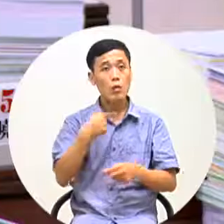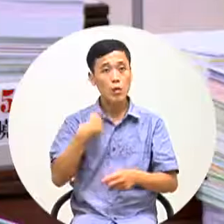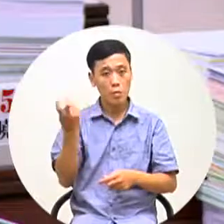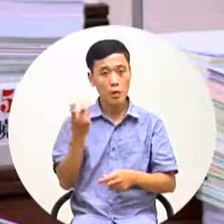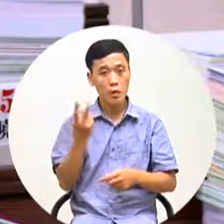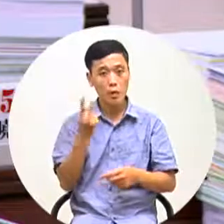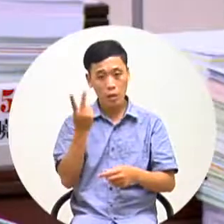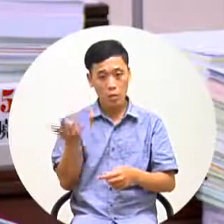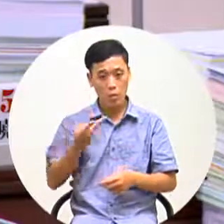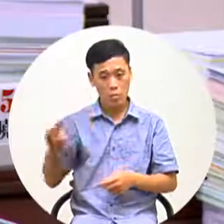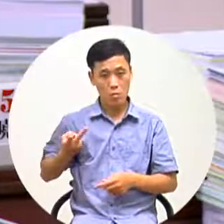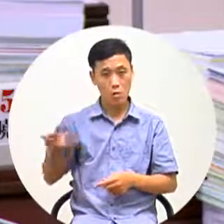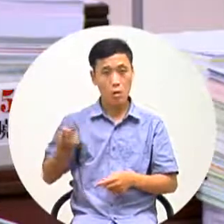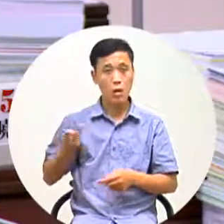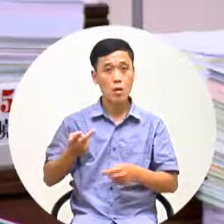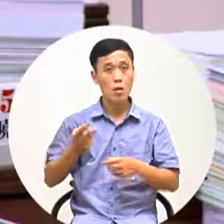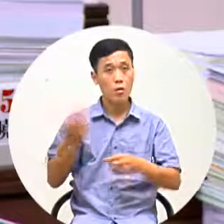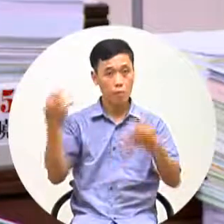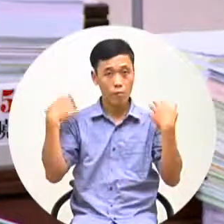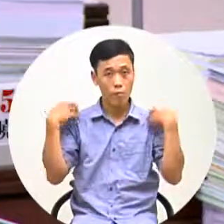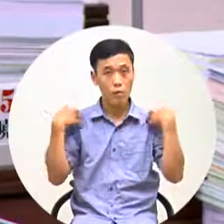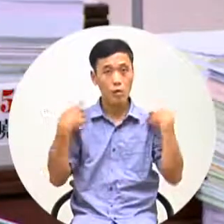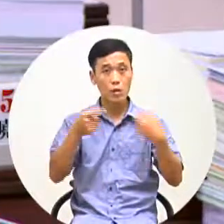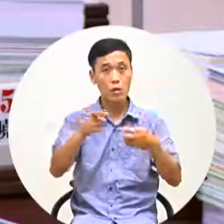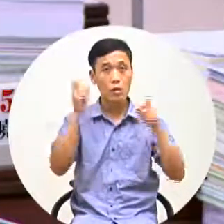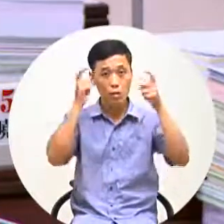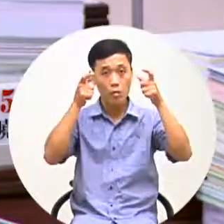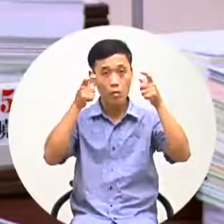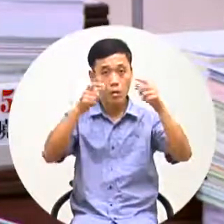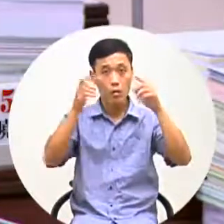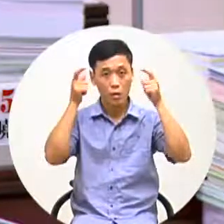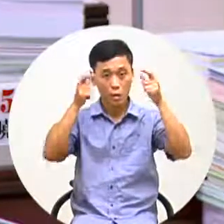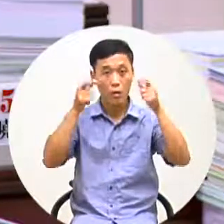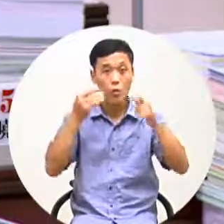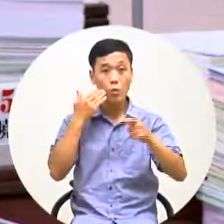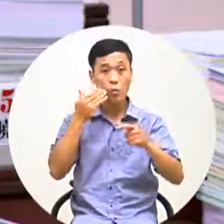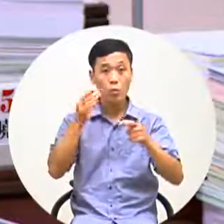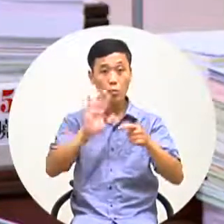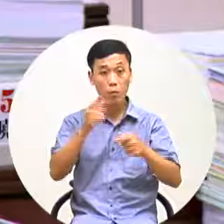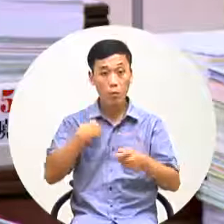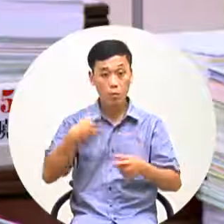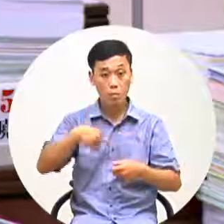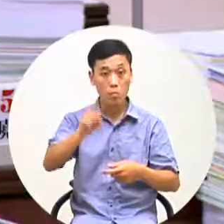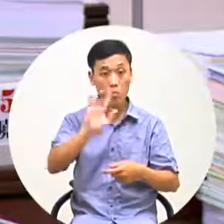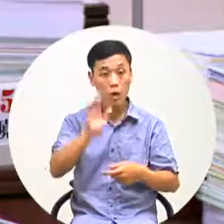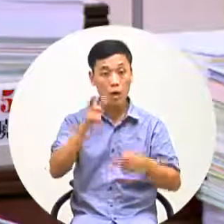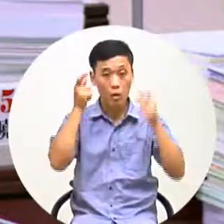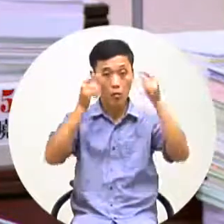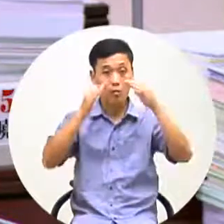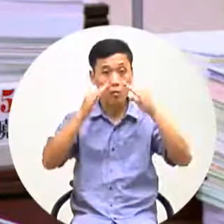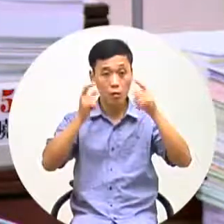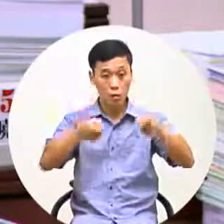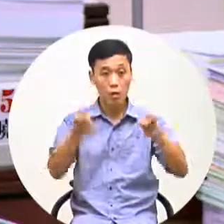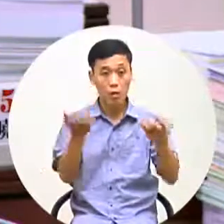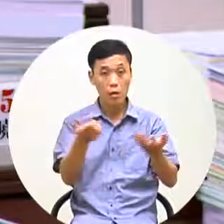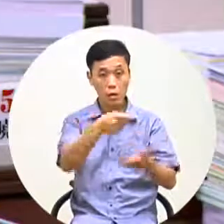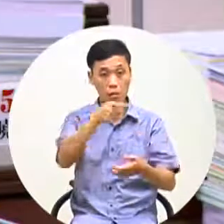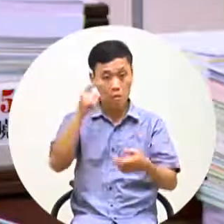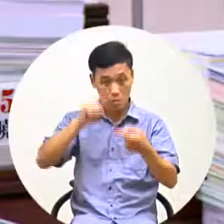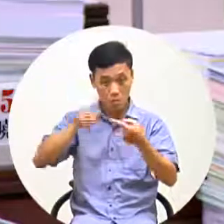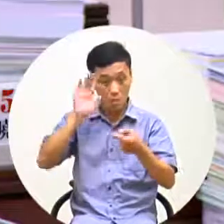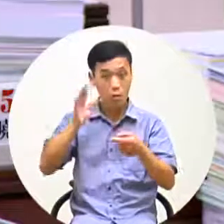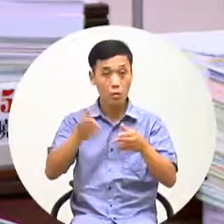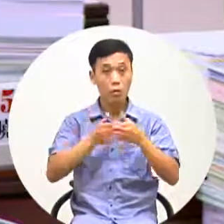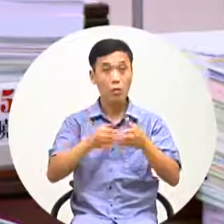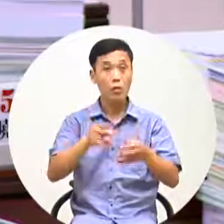吼，都啊跪咧，家基丁的回事咧啊吼，我已经讲到这样子，拜托赵局长你唔好，我明年吼，真正伫高雄港你好好利